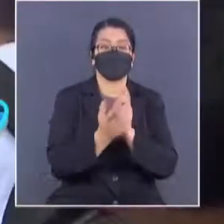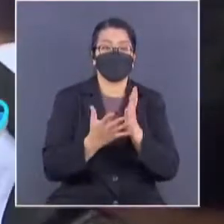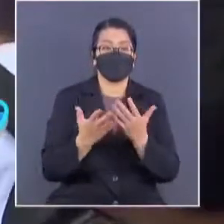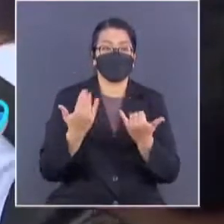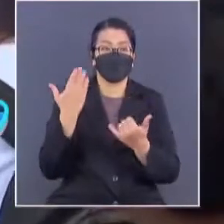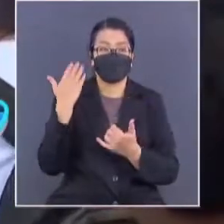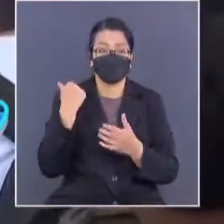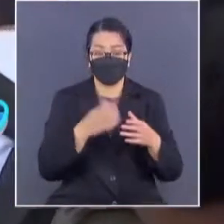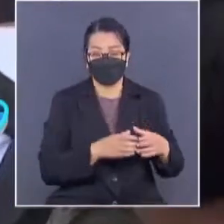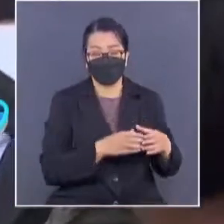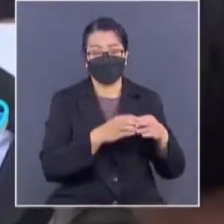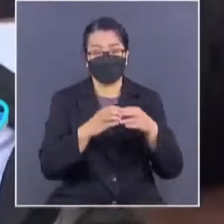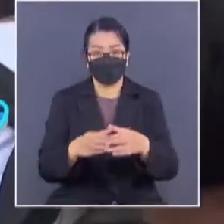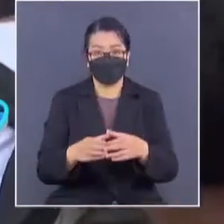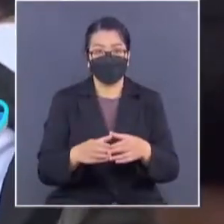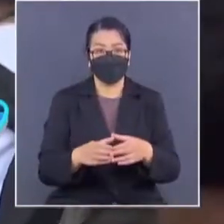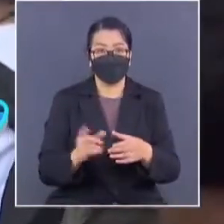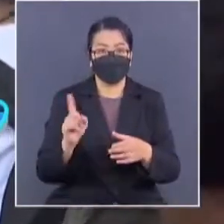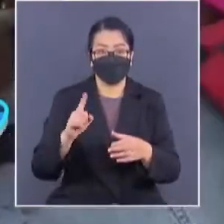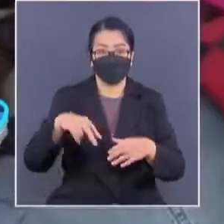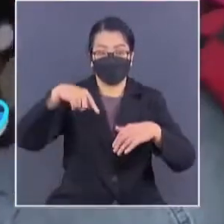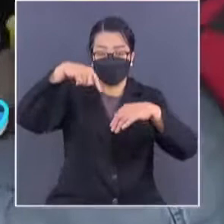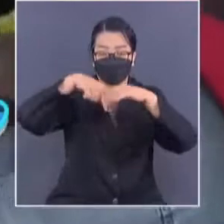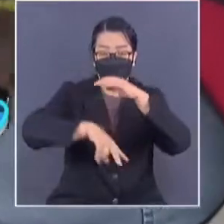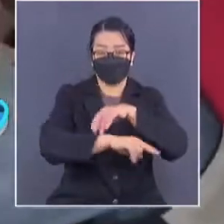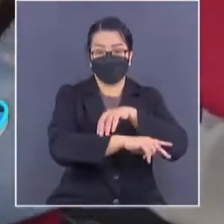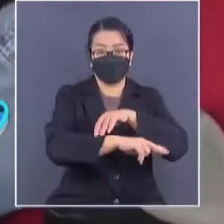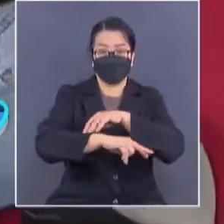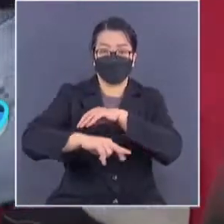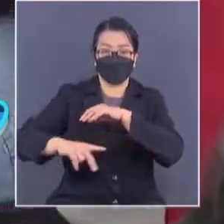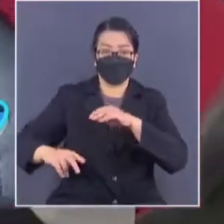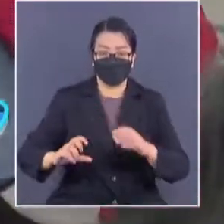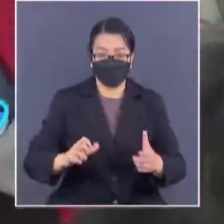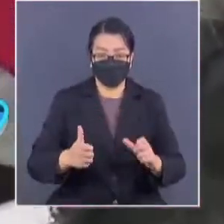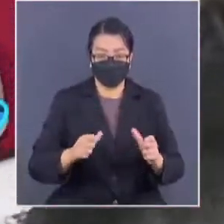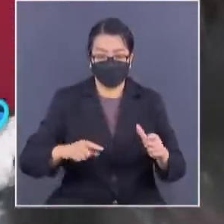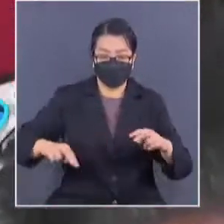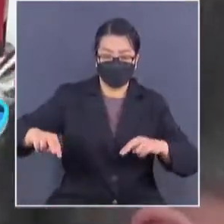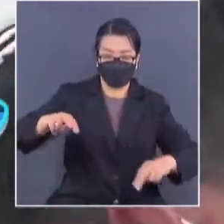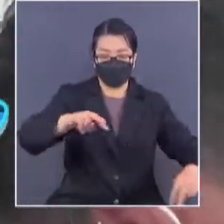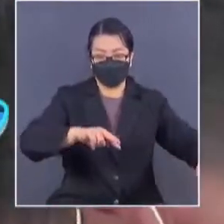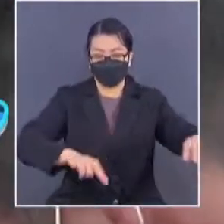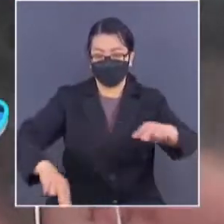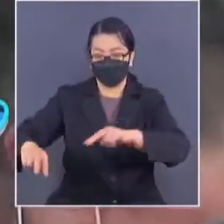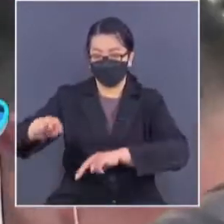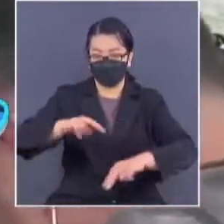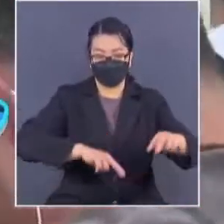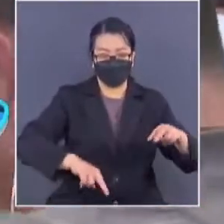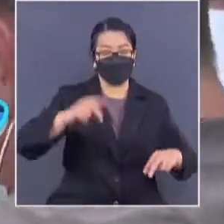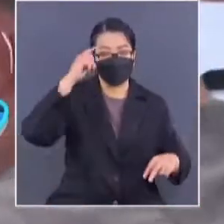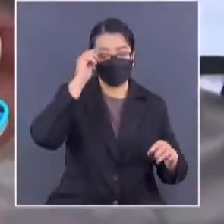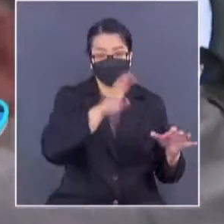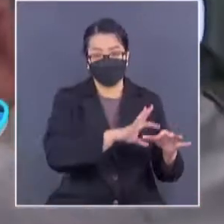วยเหลือเหยื่ออาชญากรรมนำทีมชุดประดาน้ำแล้วก็โดนสำรวจใต้น้ำค่ะค้นหาพยานหลักฐานที่เชื่อว่าเกี่ยว